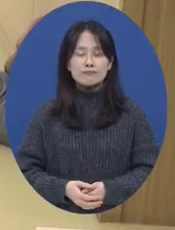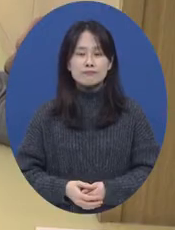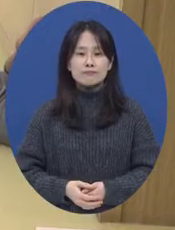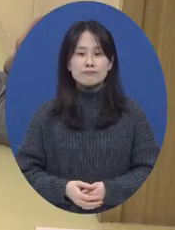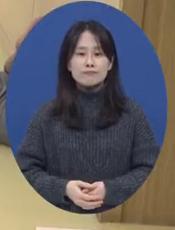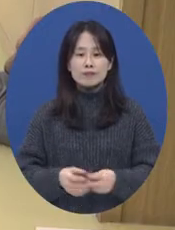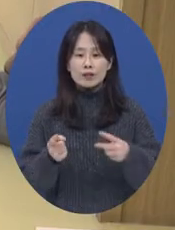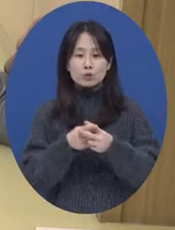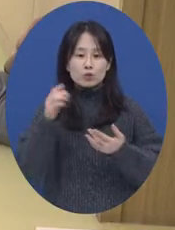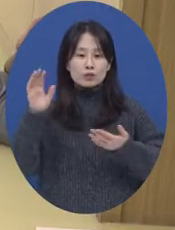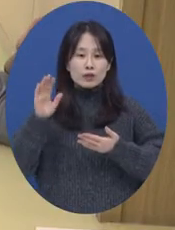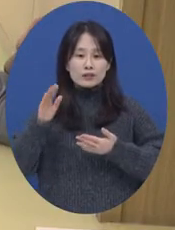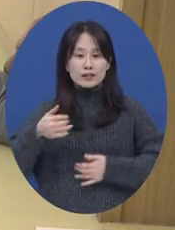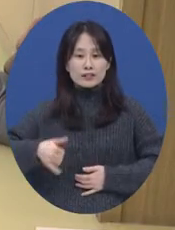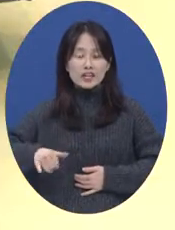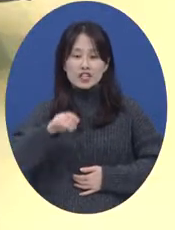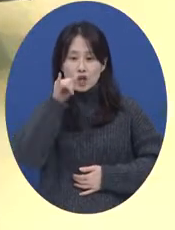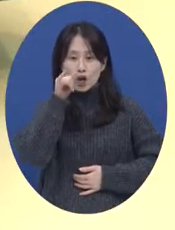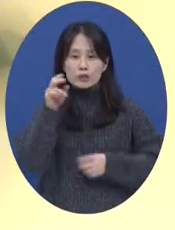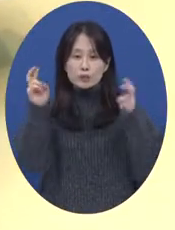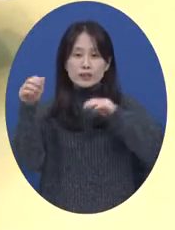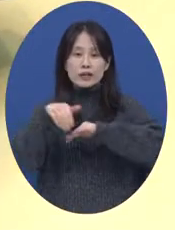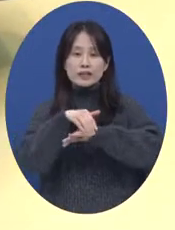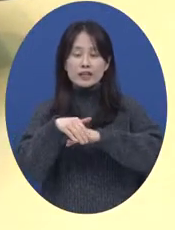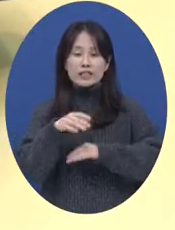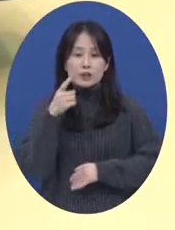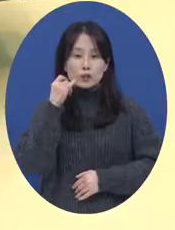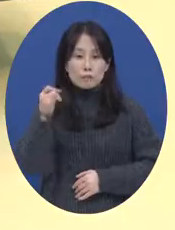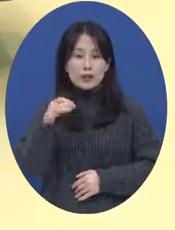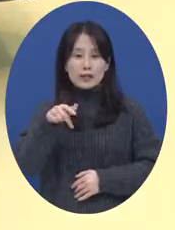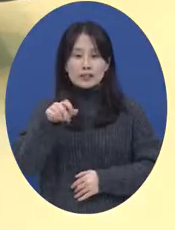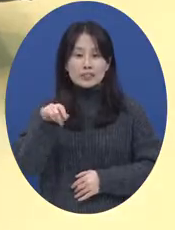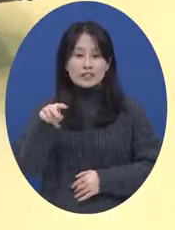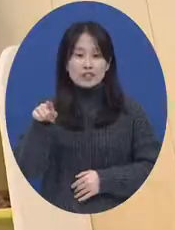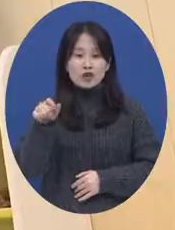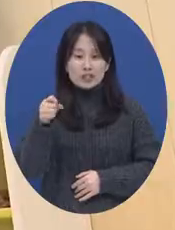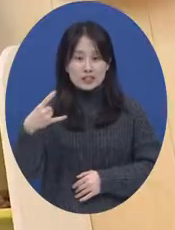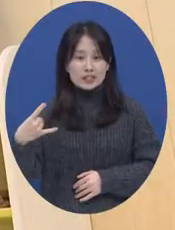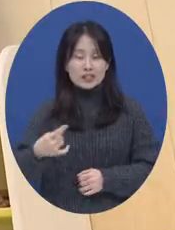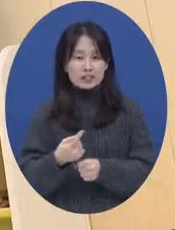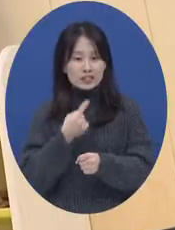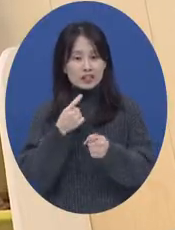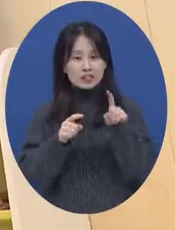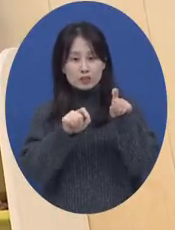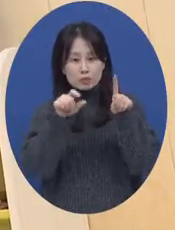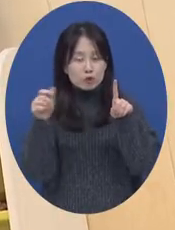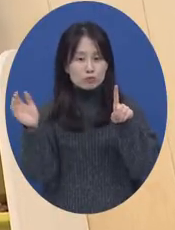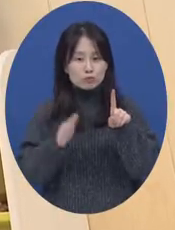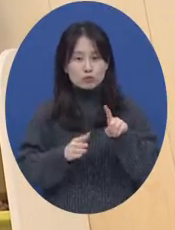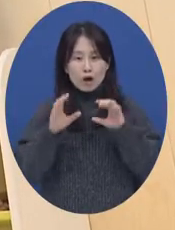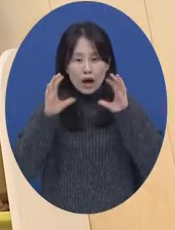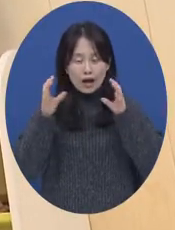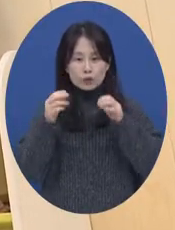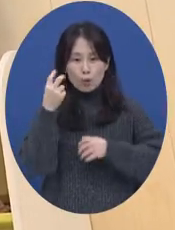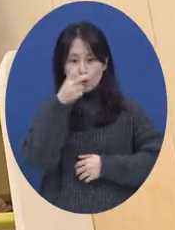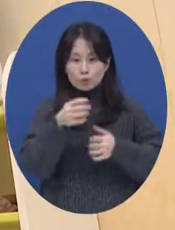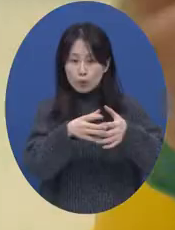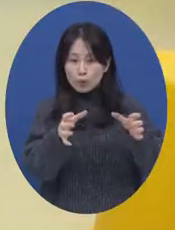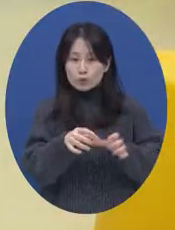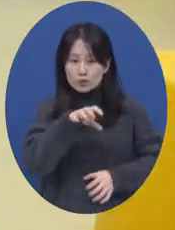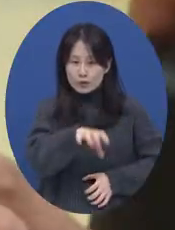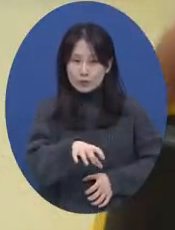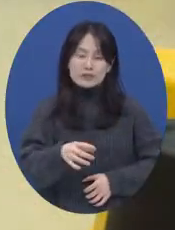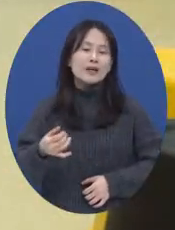초등학생 자녀를 둔 직장인 엄마 지서 이씨 지난해 11월부터 경비도 형 아동 돌봄 공동체 에서